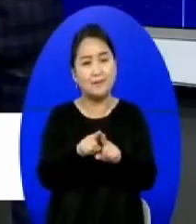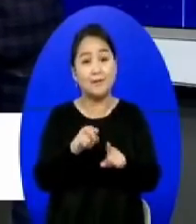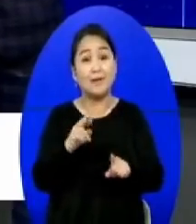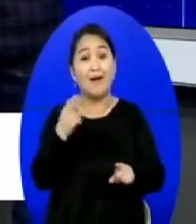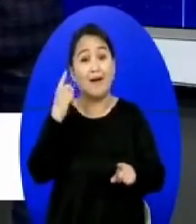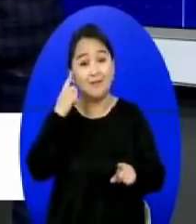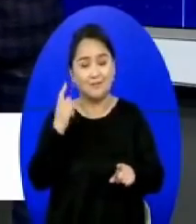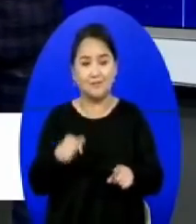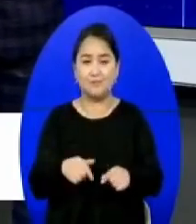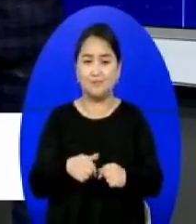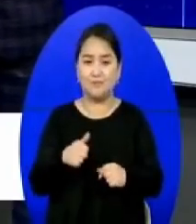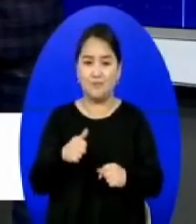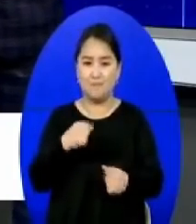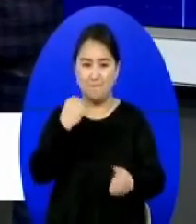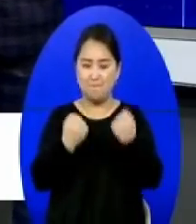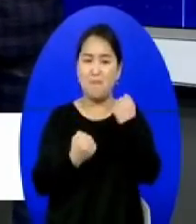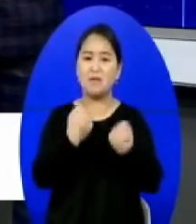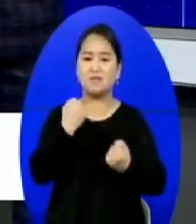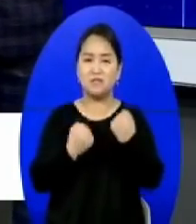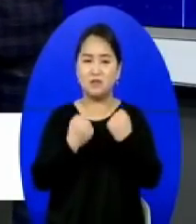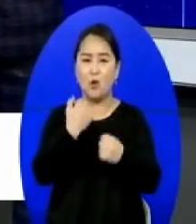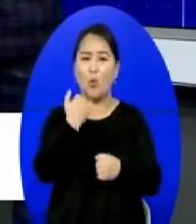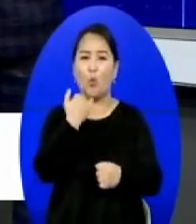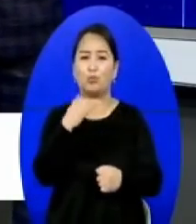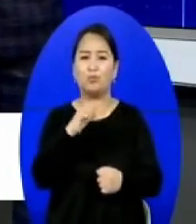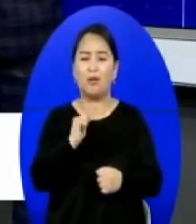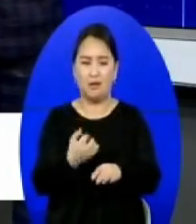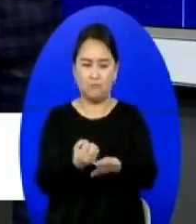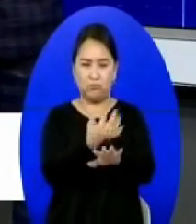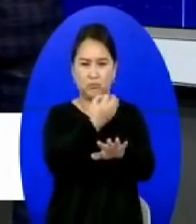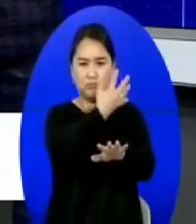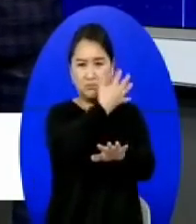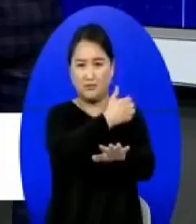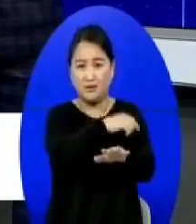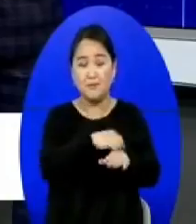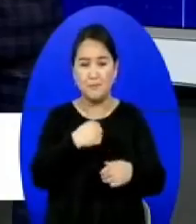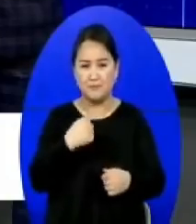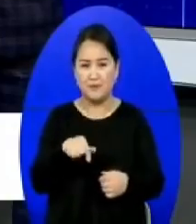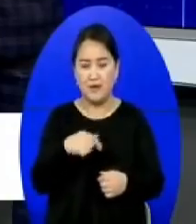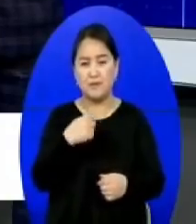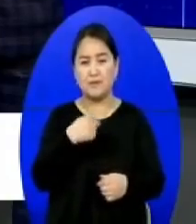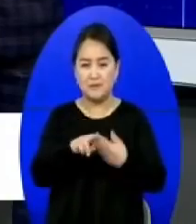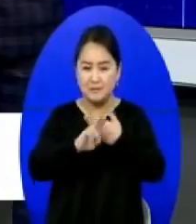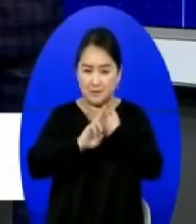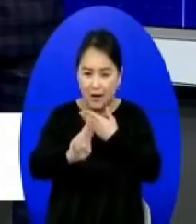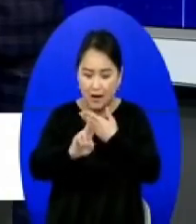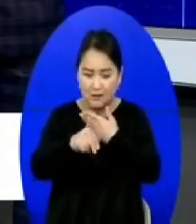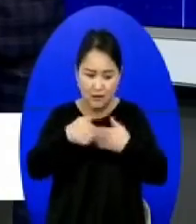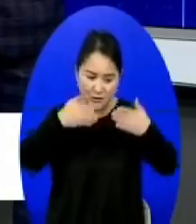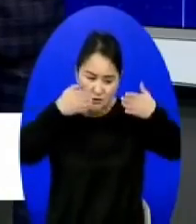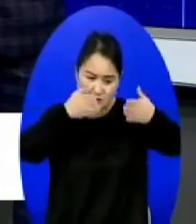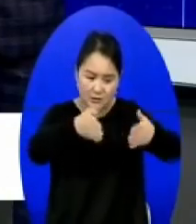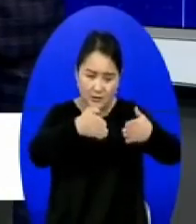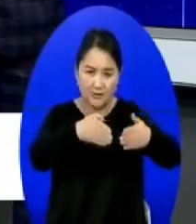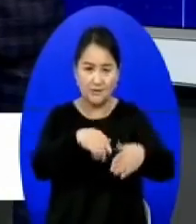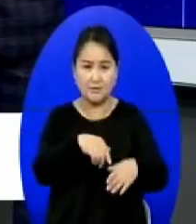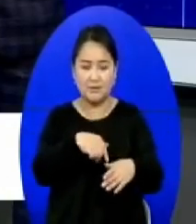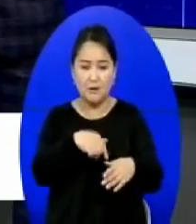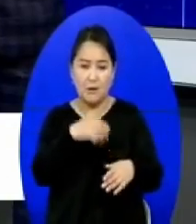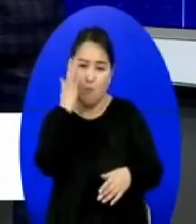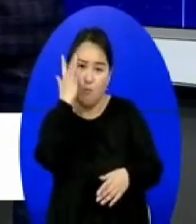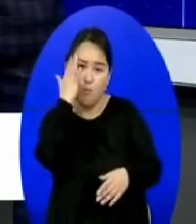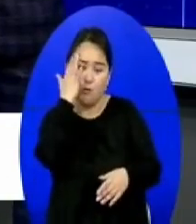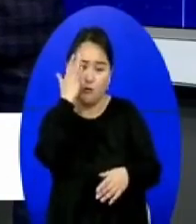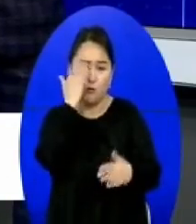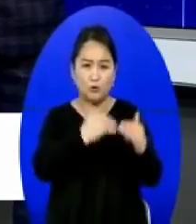төрөний хэлжсэн автомашины энэ одоо утаа угарын хий бас нөлөөлж байгаа учраас цаашдаа яг энэ чиглэлийн одоо арга хэмжээгээр бодлогын төвчөнд